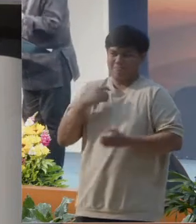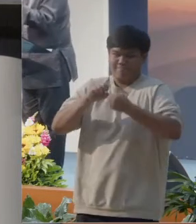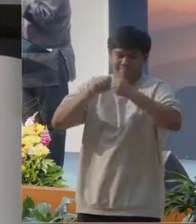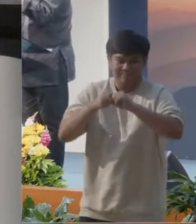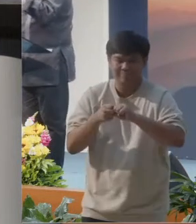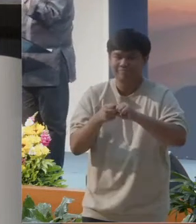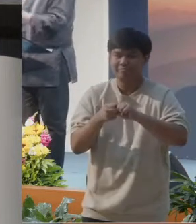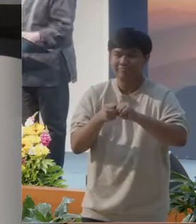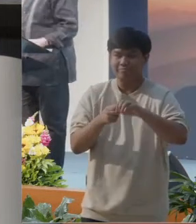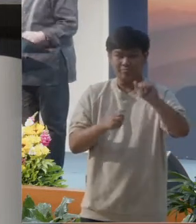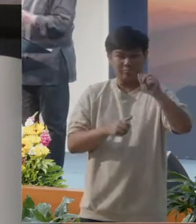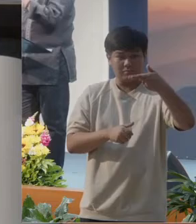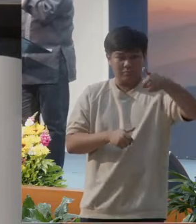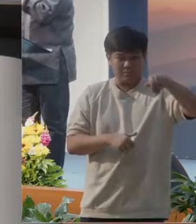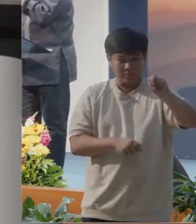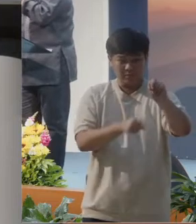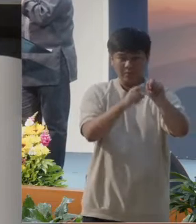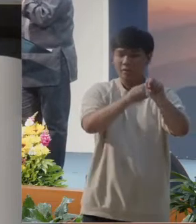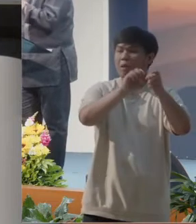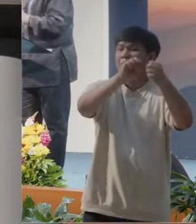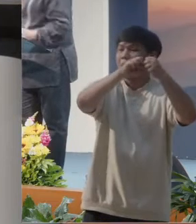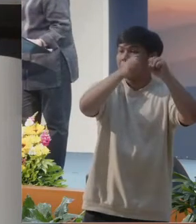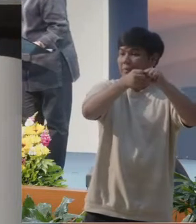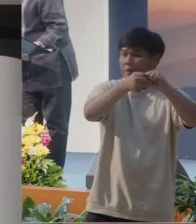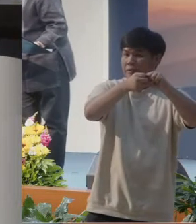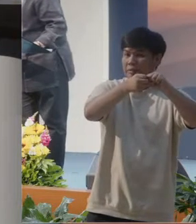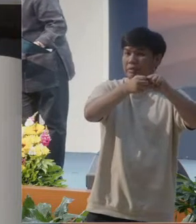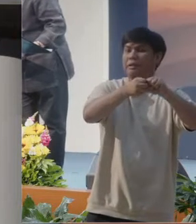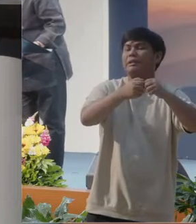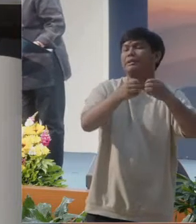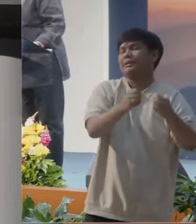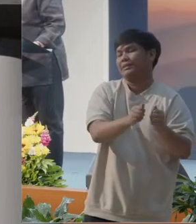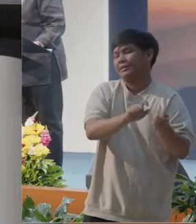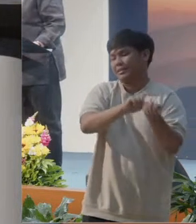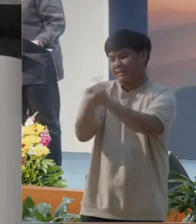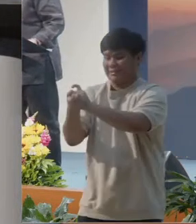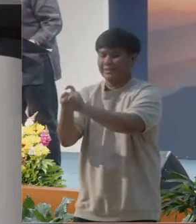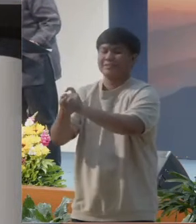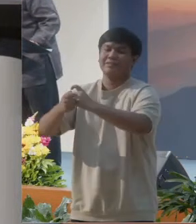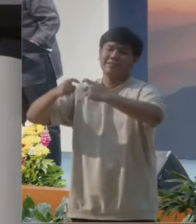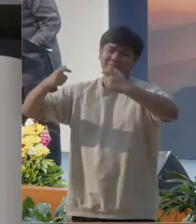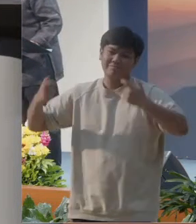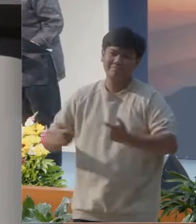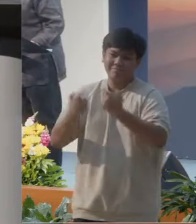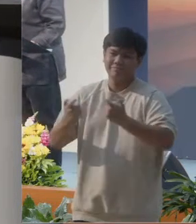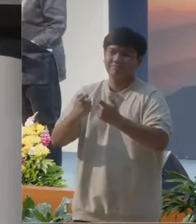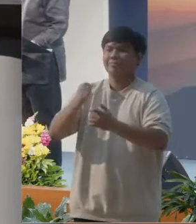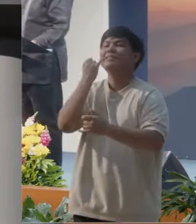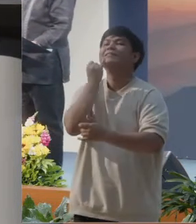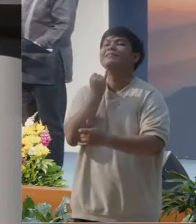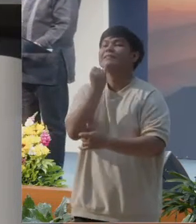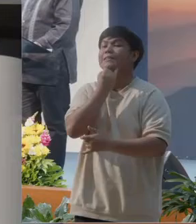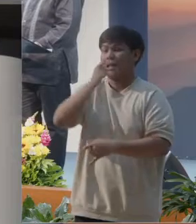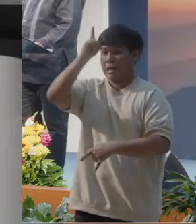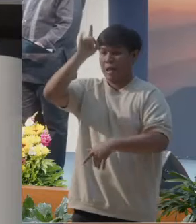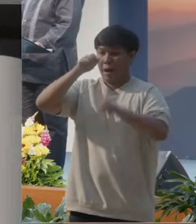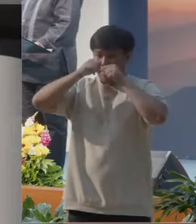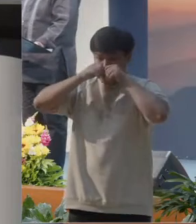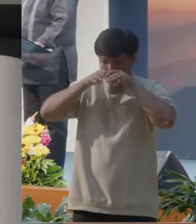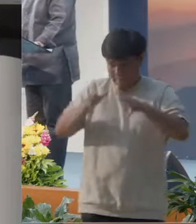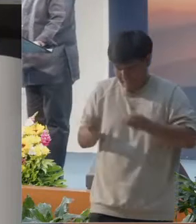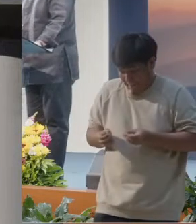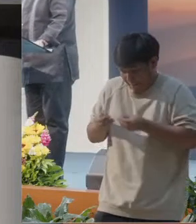ng kabuuan ng Israel. Sa katunayan, nawala ang lugod ni Yahweh sa